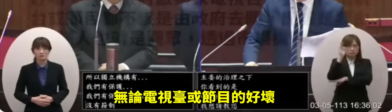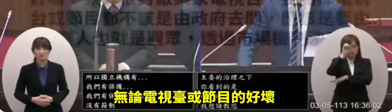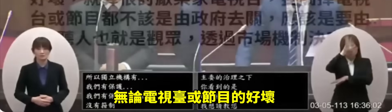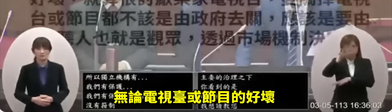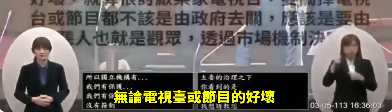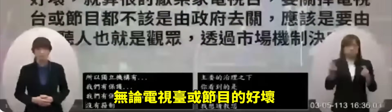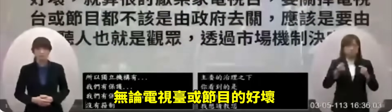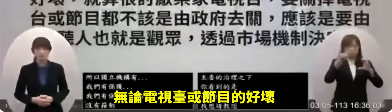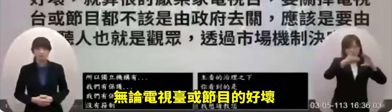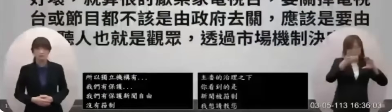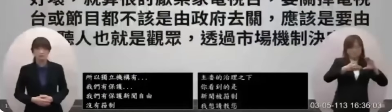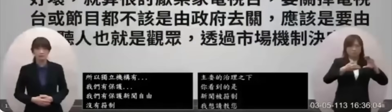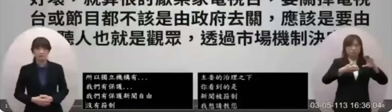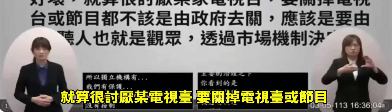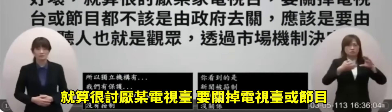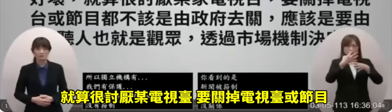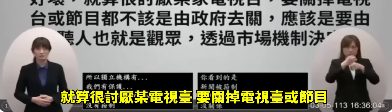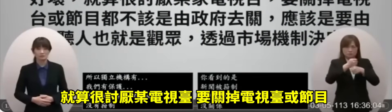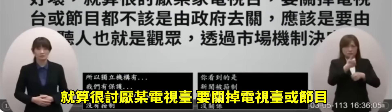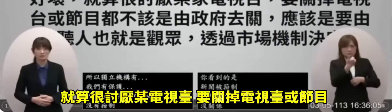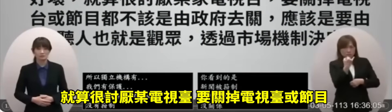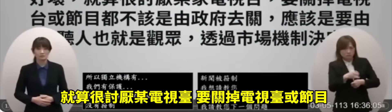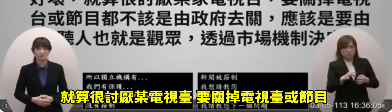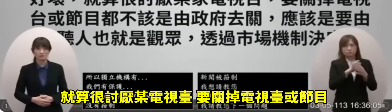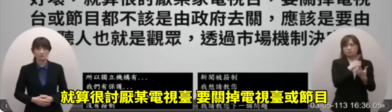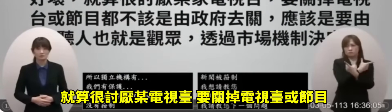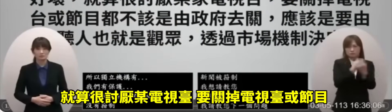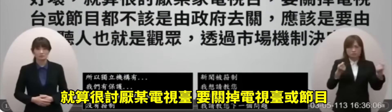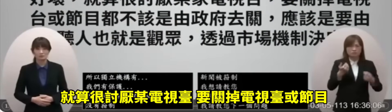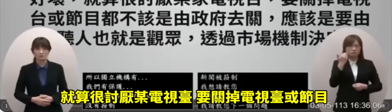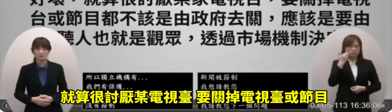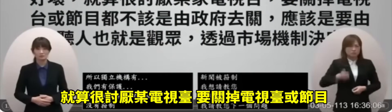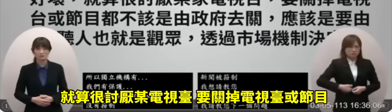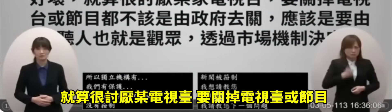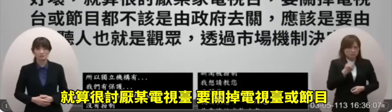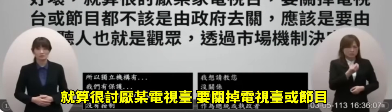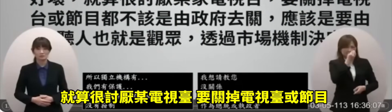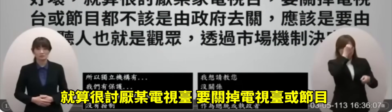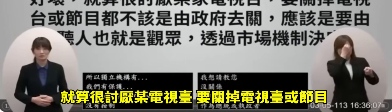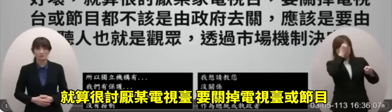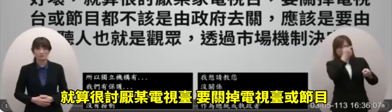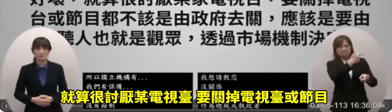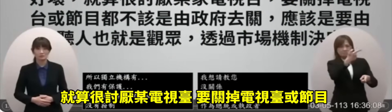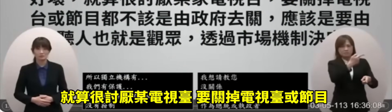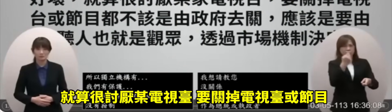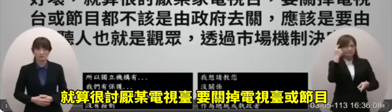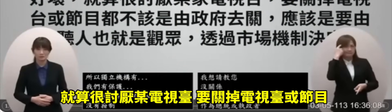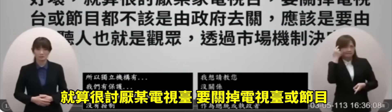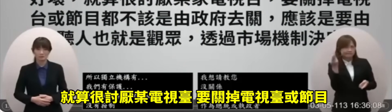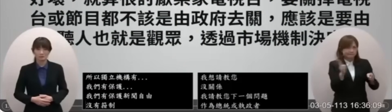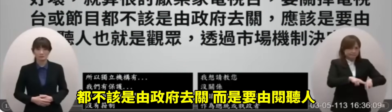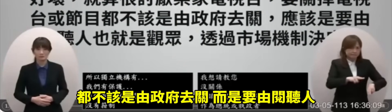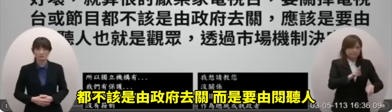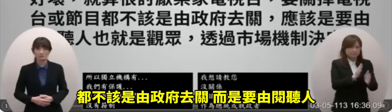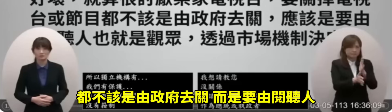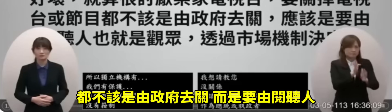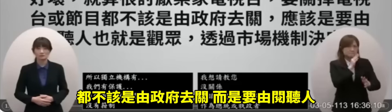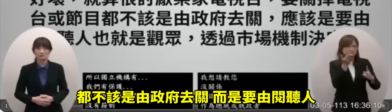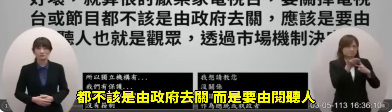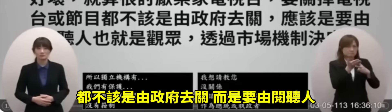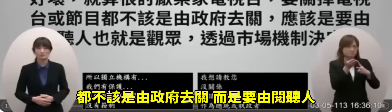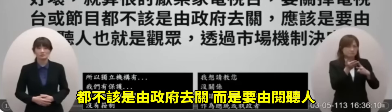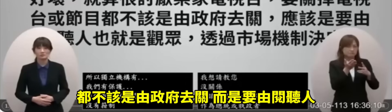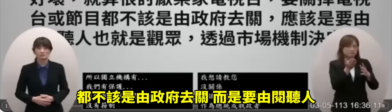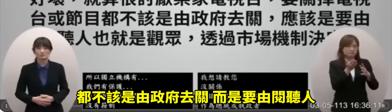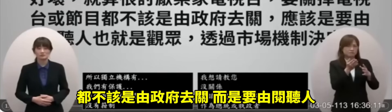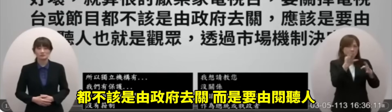台或节目的好坏，就算很讨厌某电视台，要关掉电视台或节目都不该是由